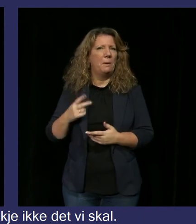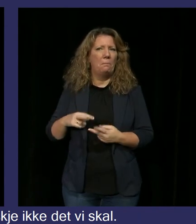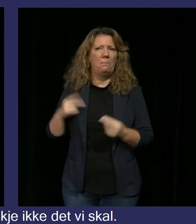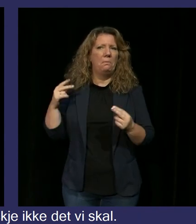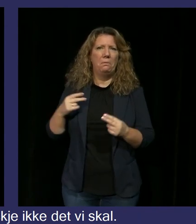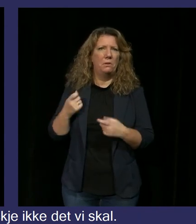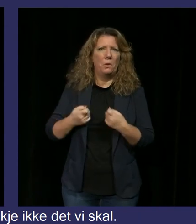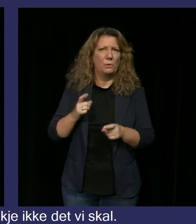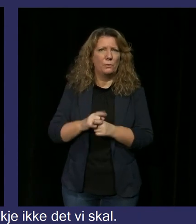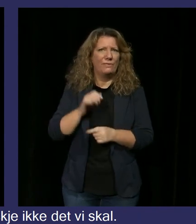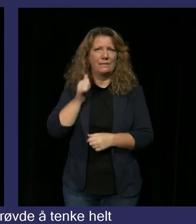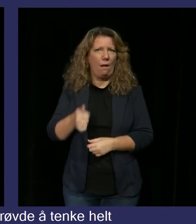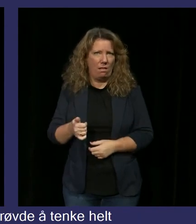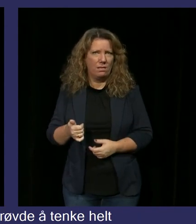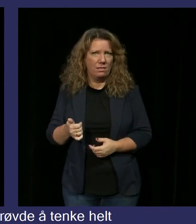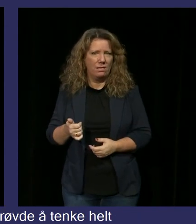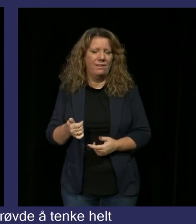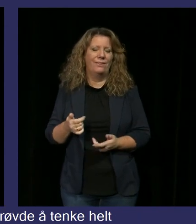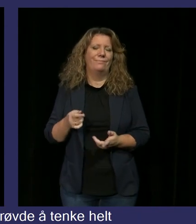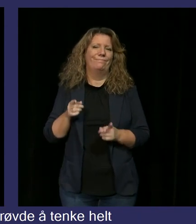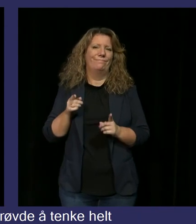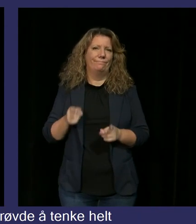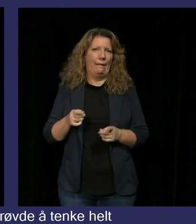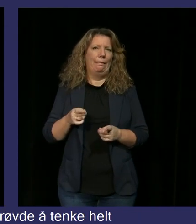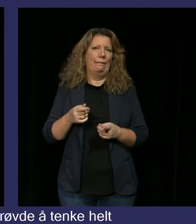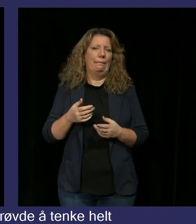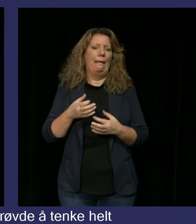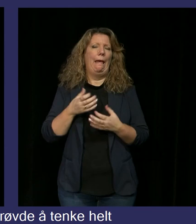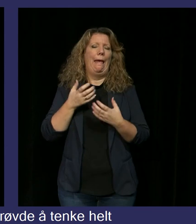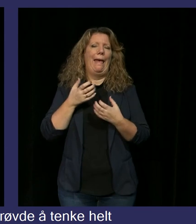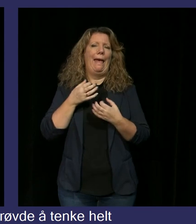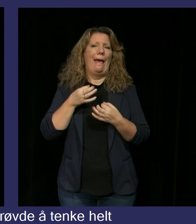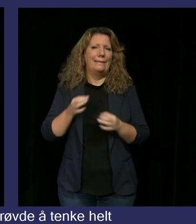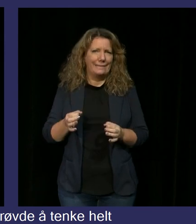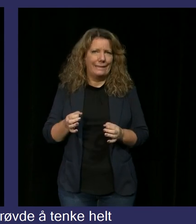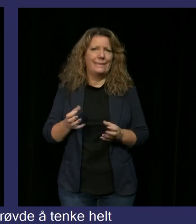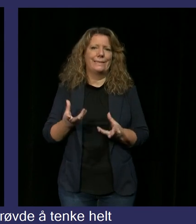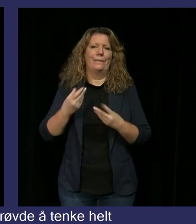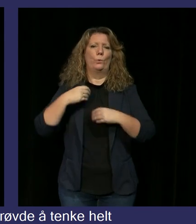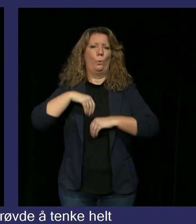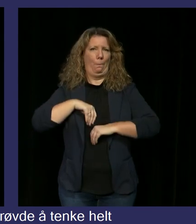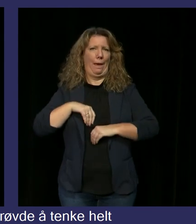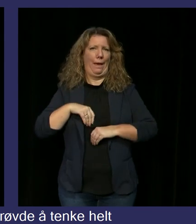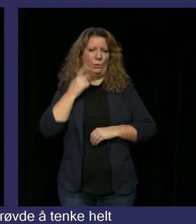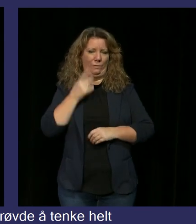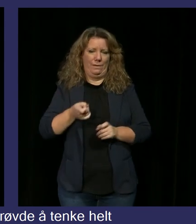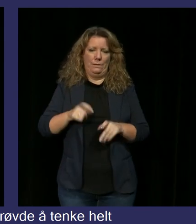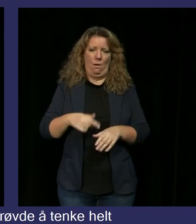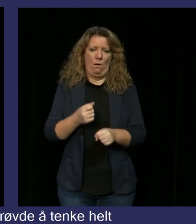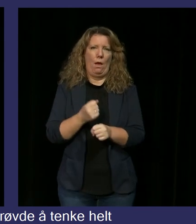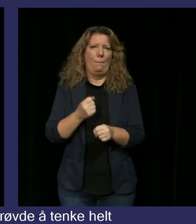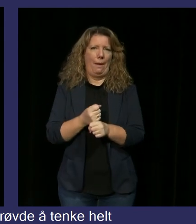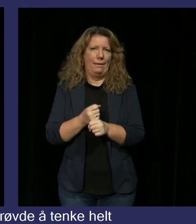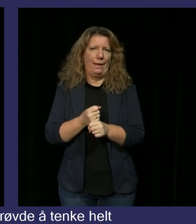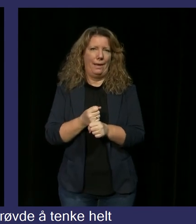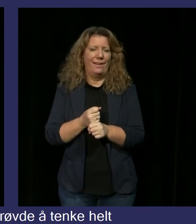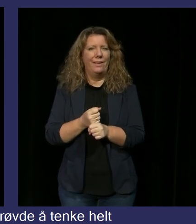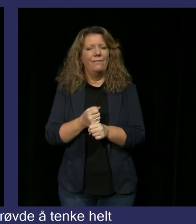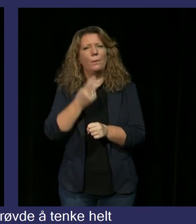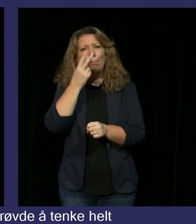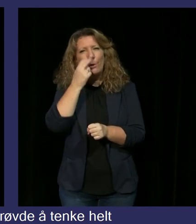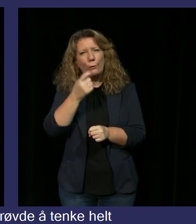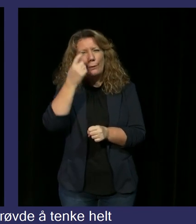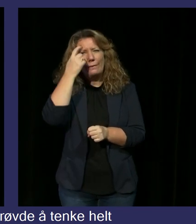jo en erkjennelse som vi tok med oss I oppstarten av dette arbeidet. Så vi prøvde å tenke helt annerledes på hvordan vi